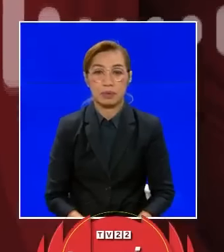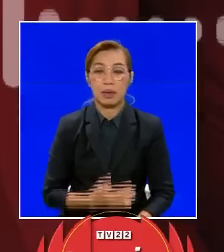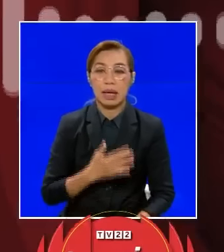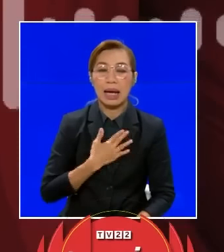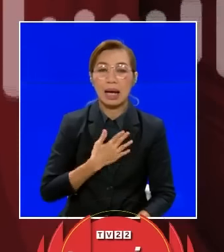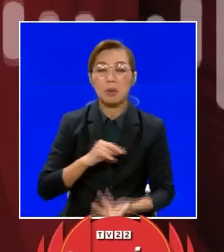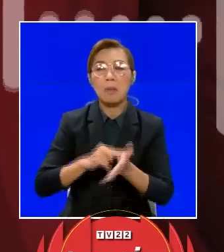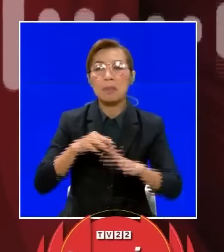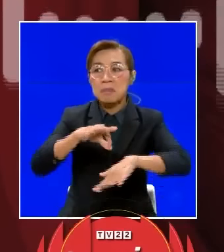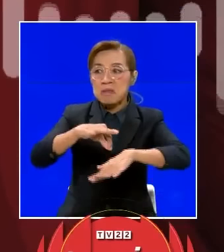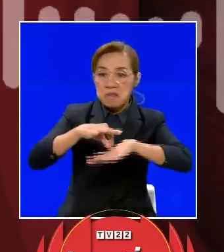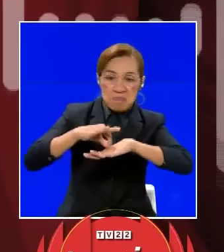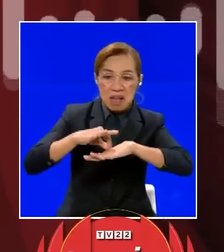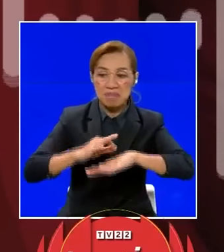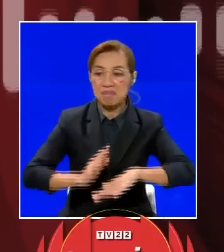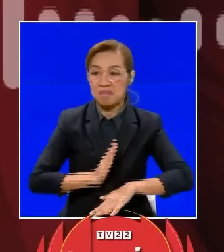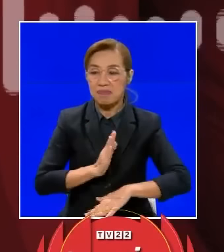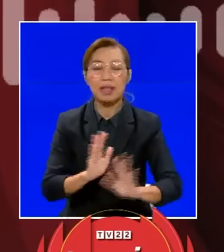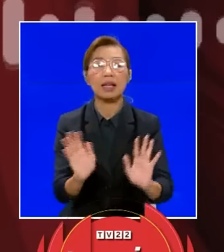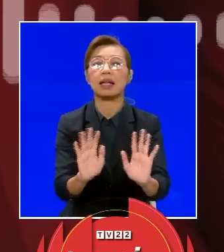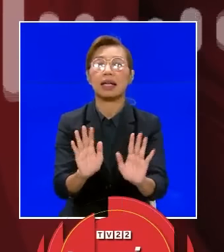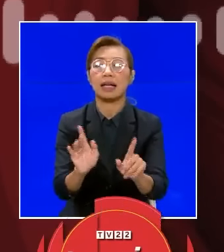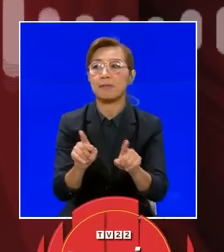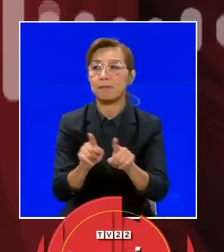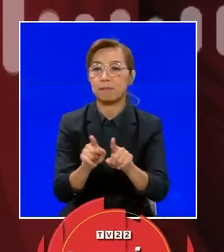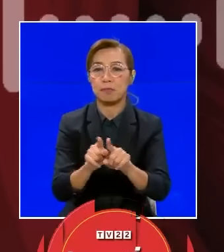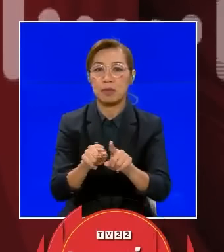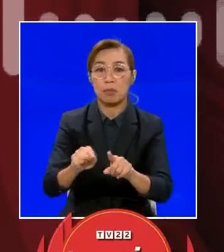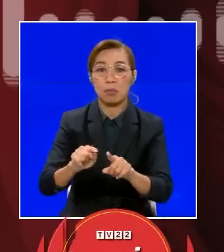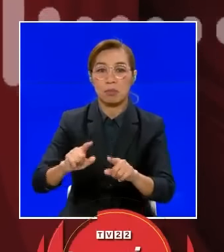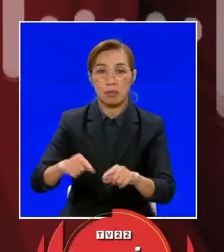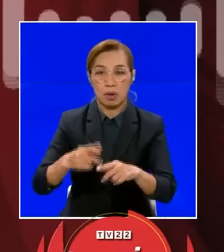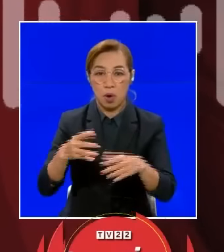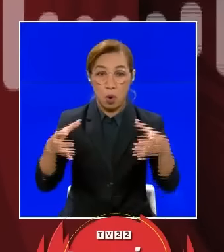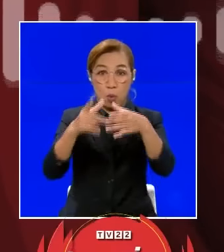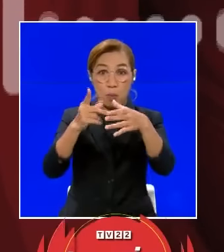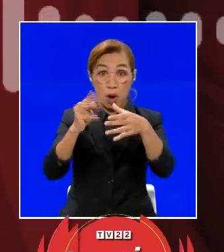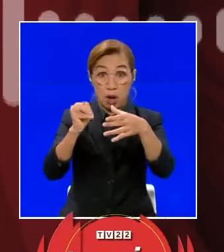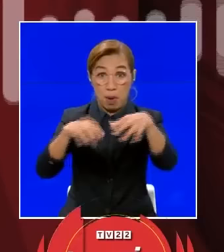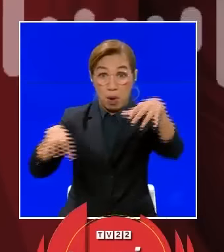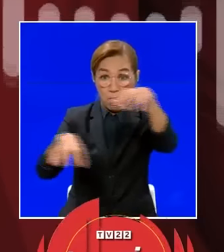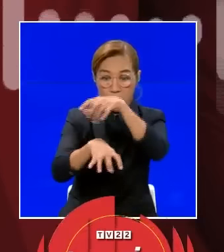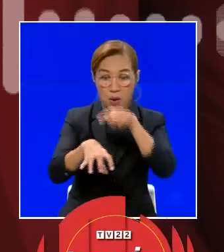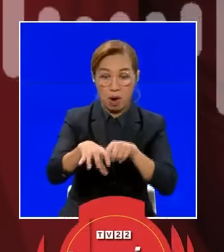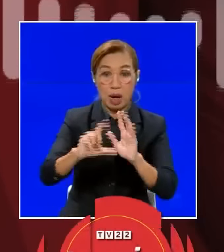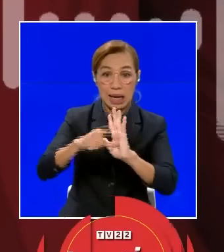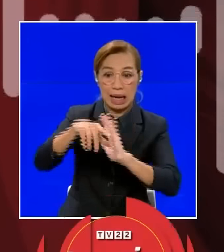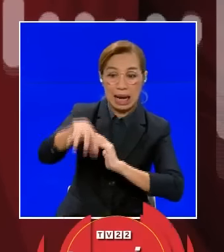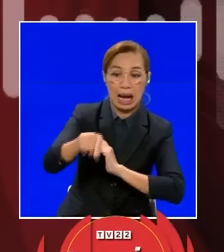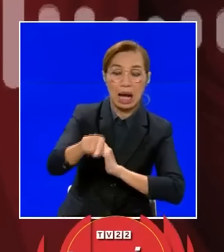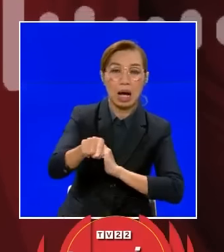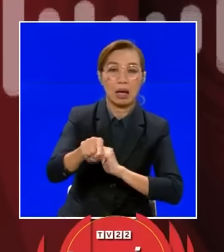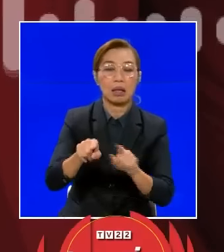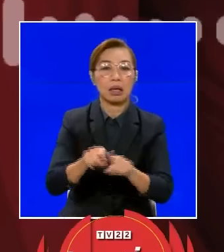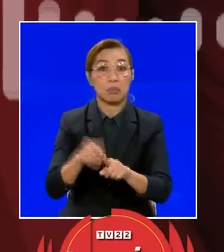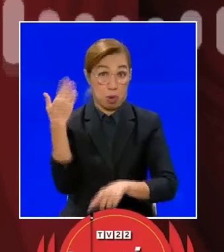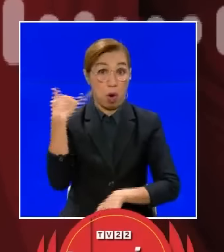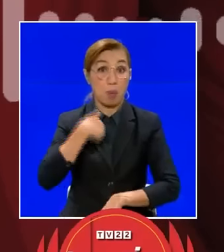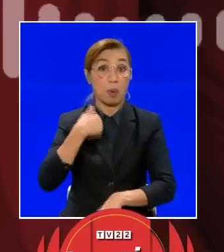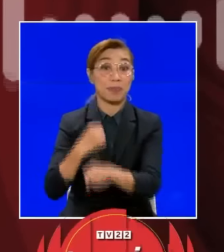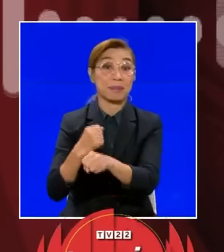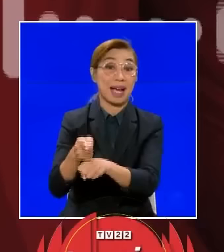นตำแหน่งอะไรก็เพราะว่าไอ้สำนักในข่าวกรมพอที่ผมเคยอยู่เนี่ยเขาจะต้องเปลี่ยนระบบเอกสาร